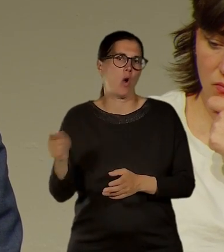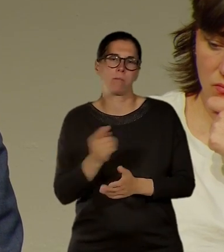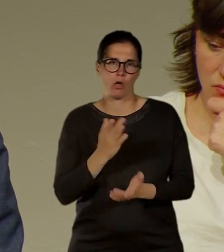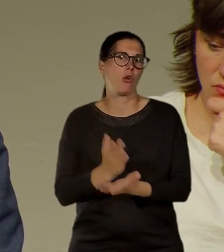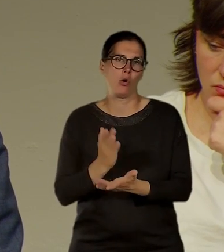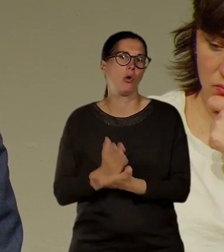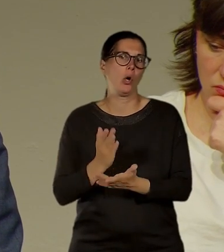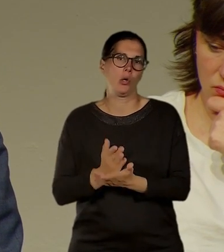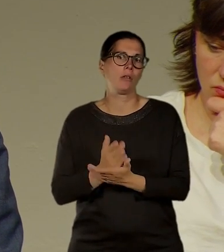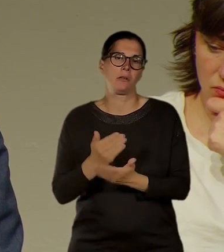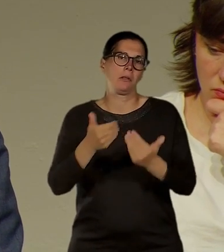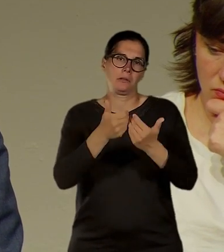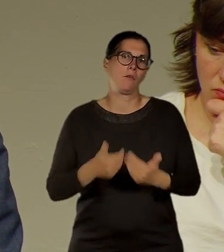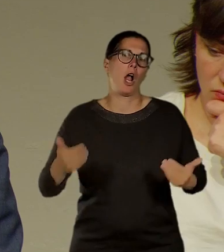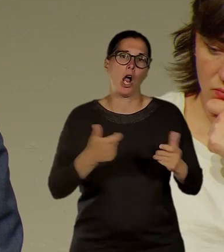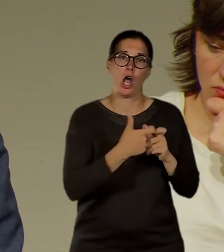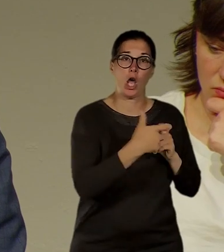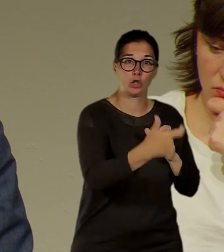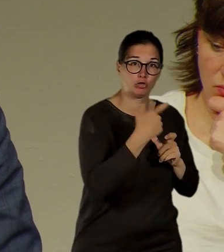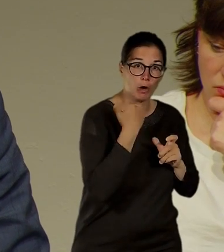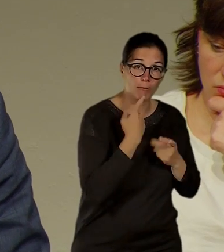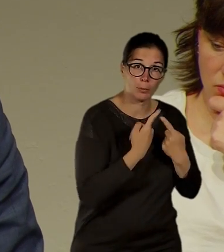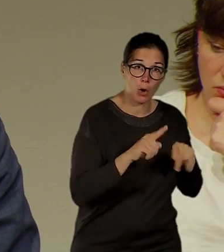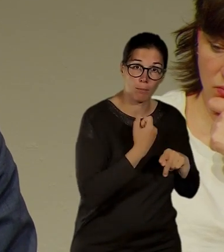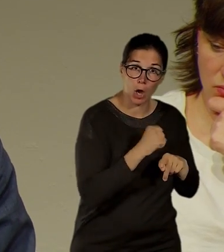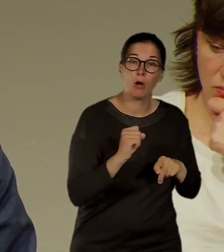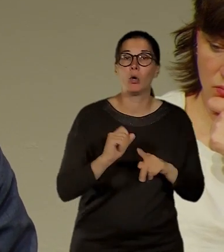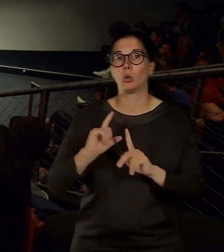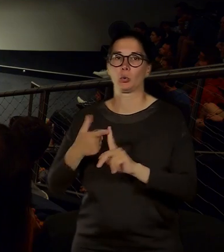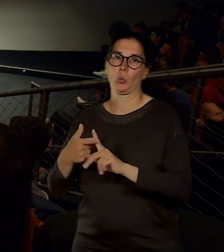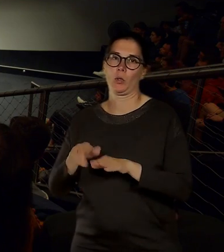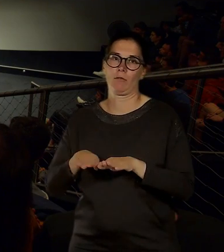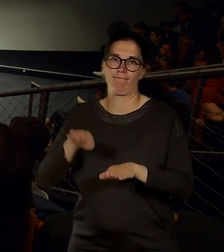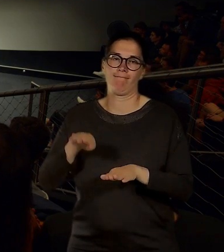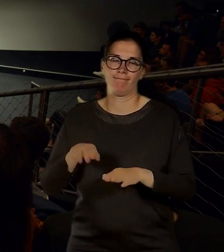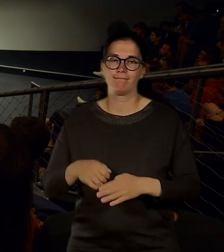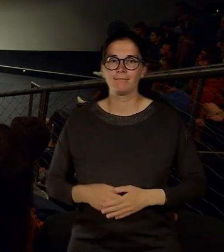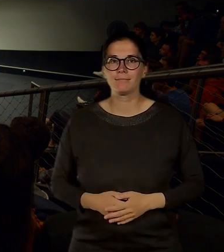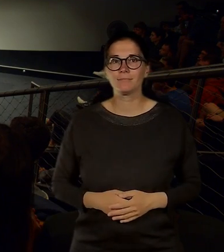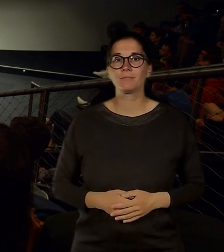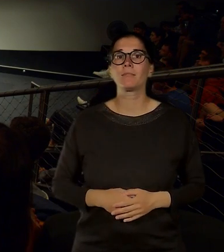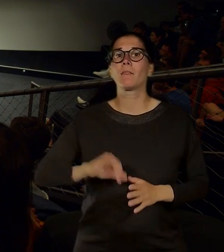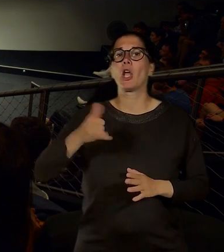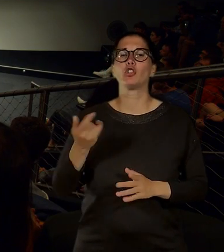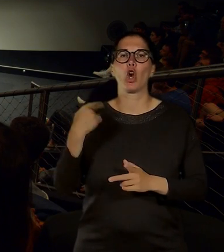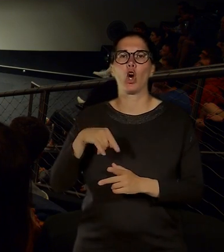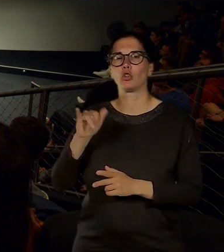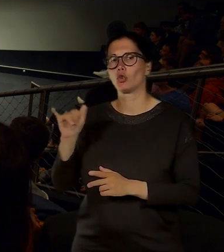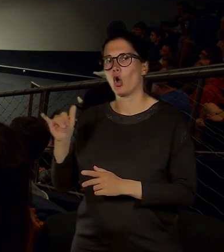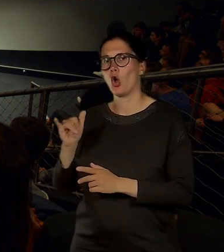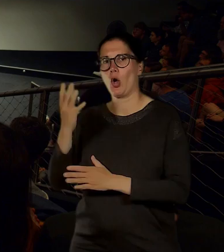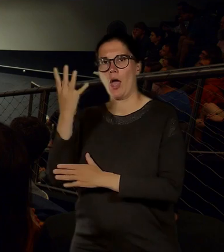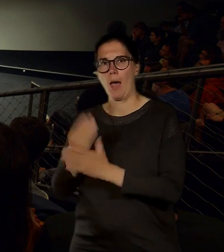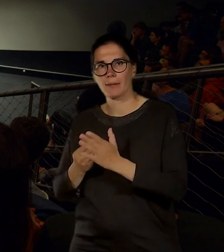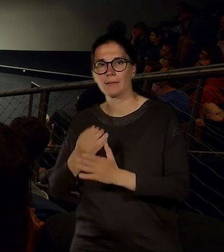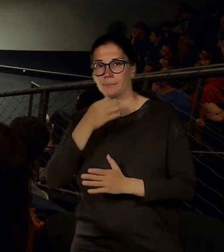protože je tam prostě ta duální infrastruktura. Tak divák na slido.com nám položil dotaz.